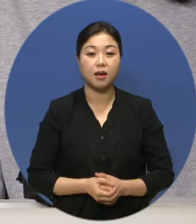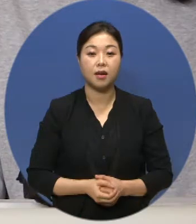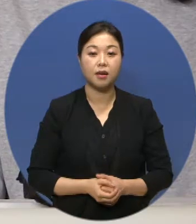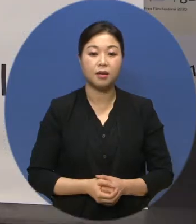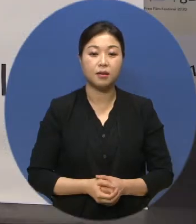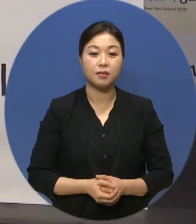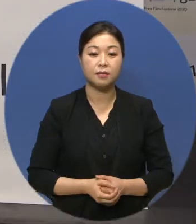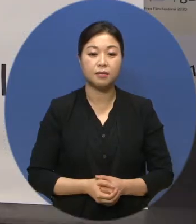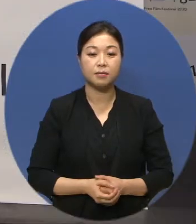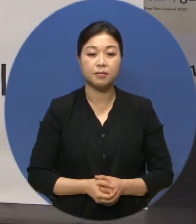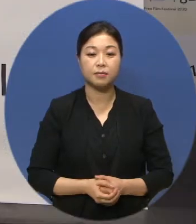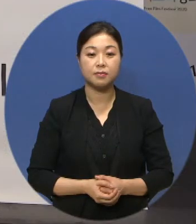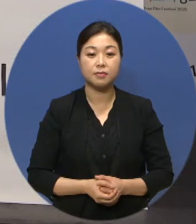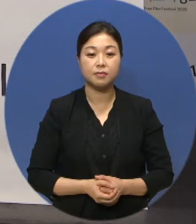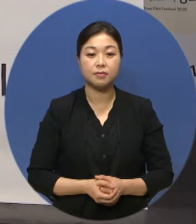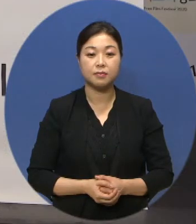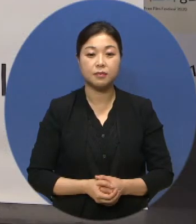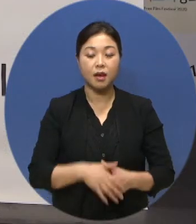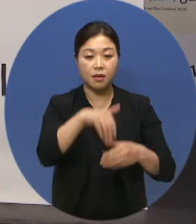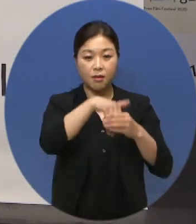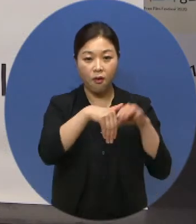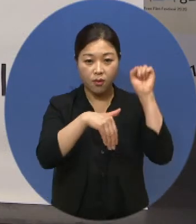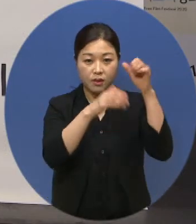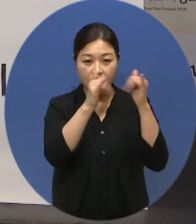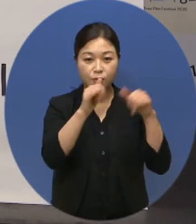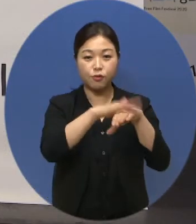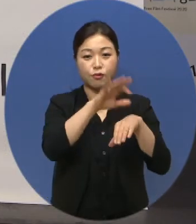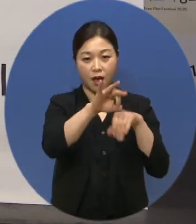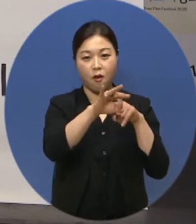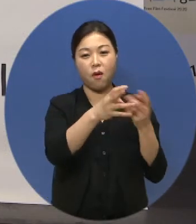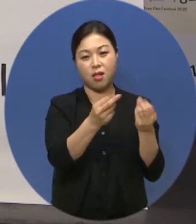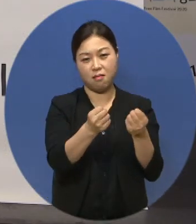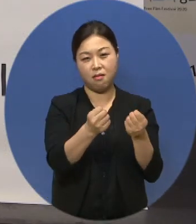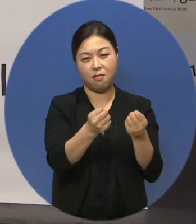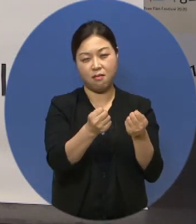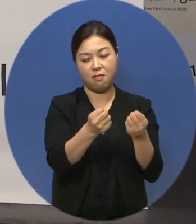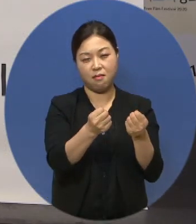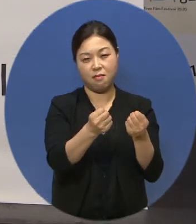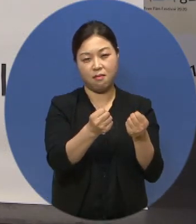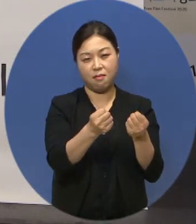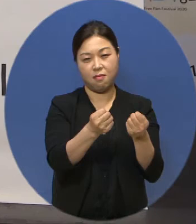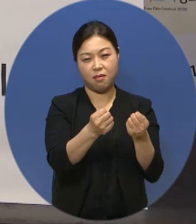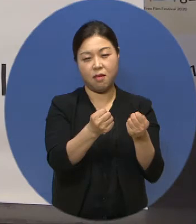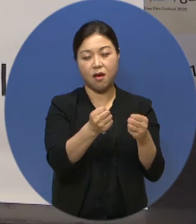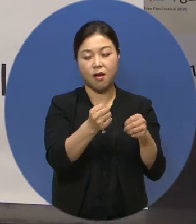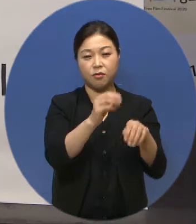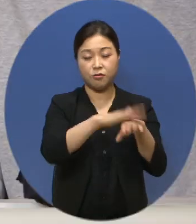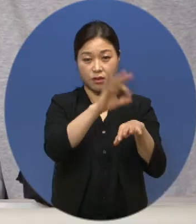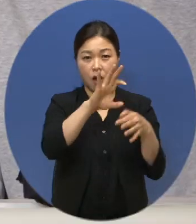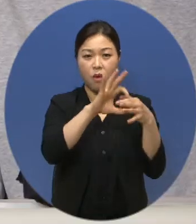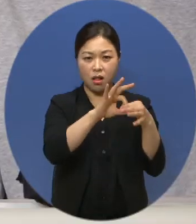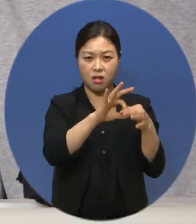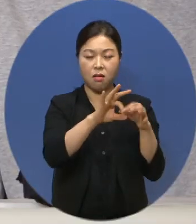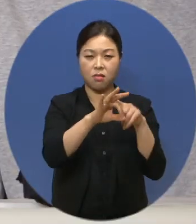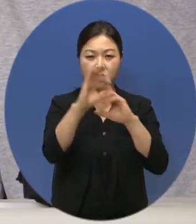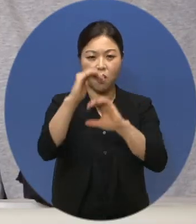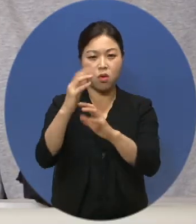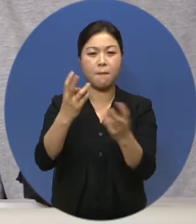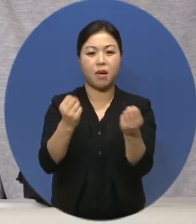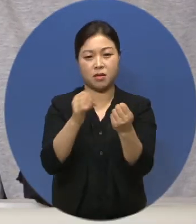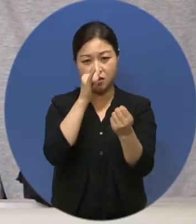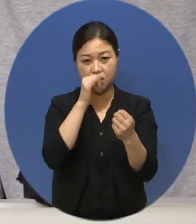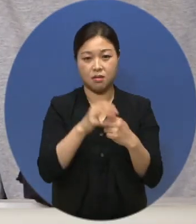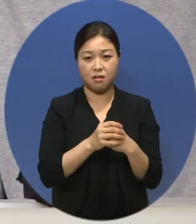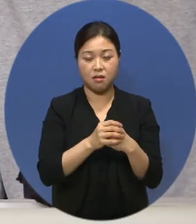그 선거운동원들의 수당에 대한 이야기들이 많이 나오더라고요. 아하. 네. 그런데 이제 그게 실제적으로